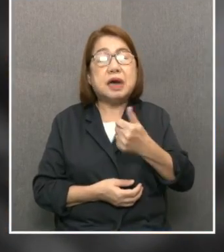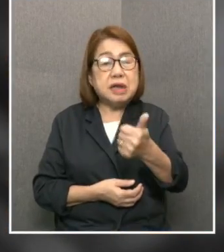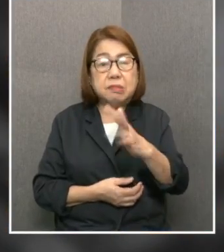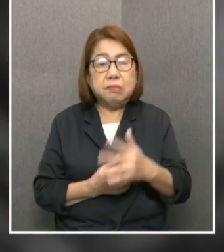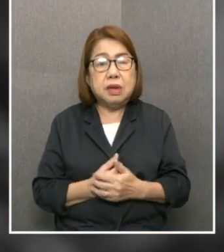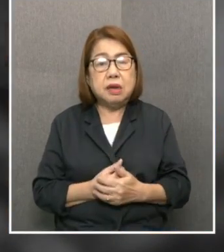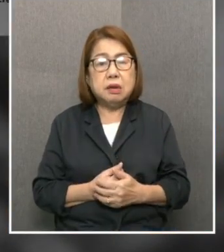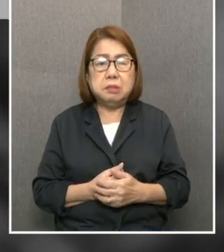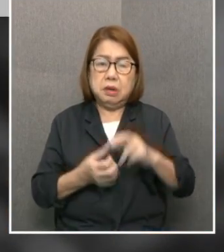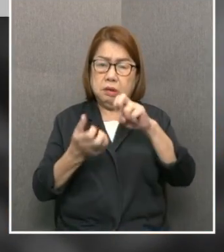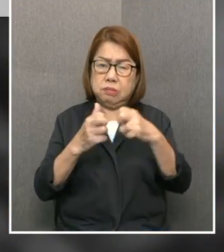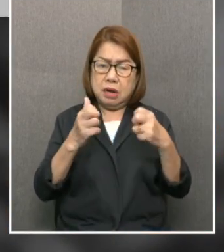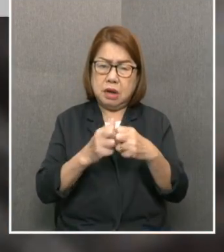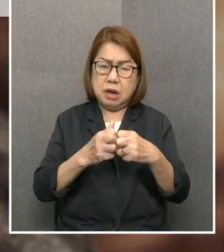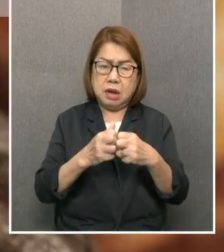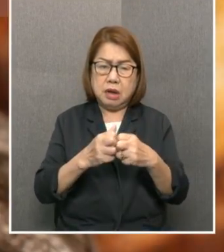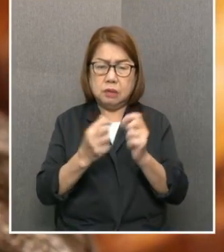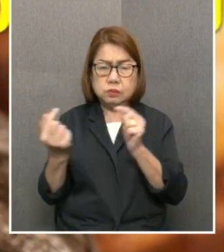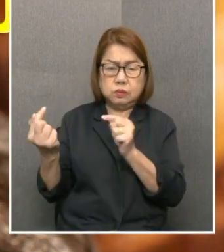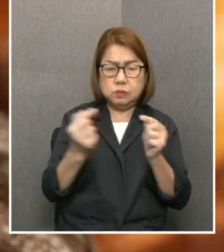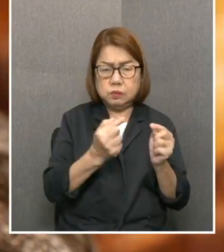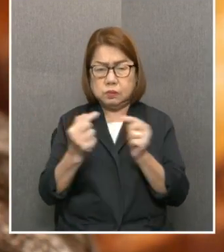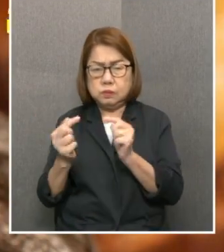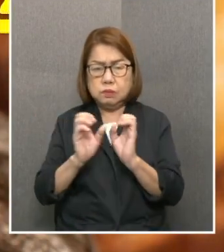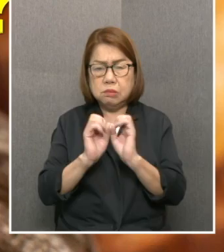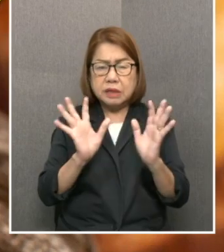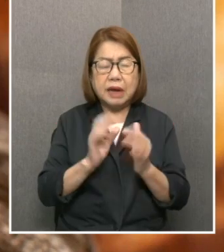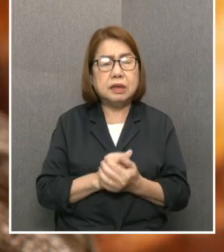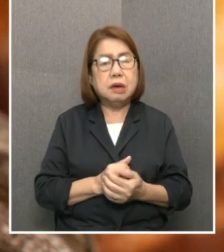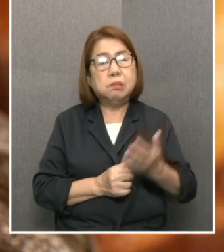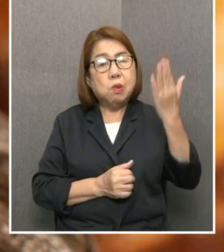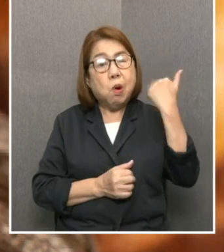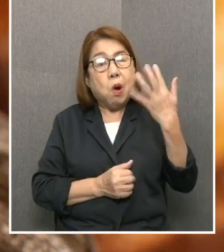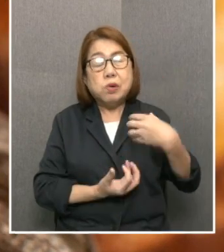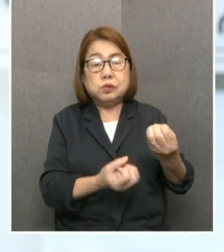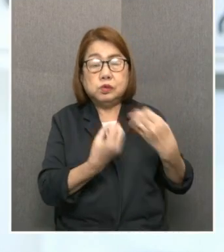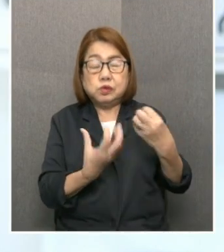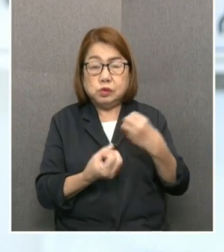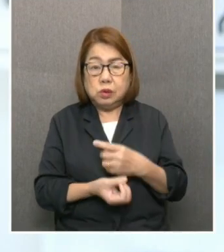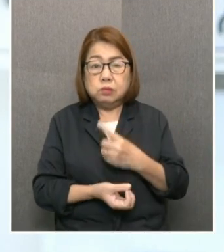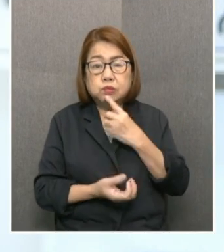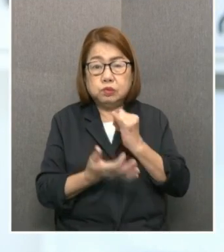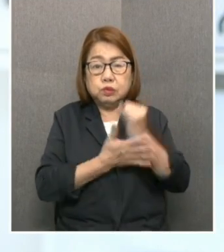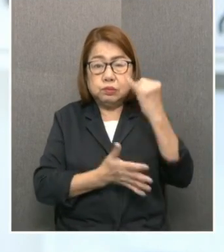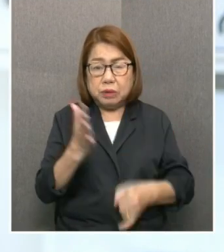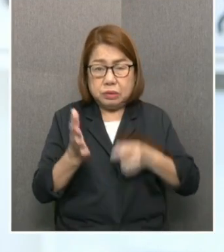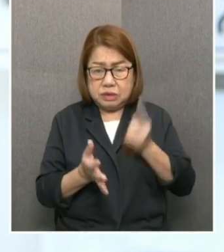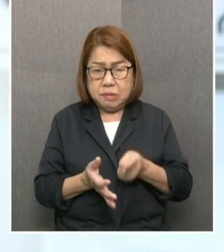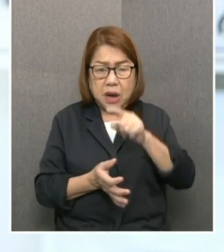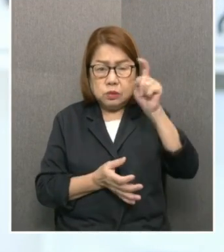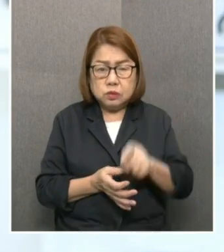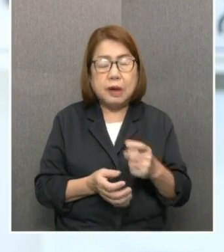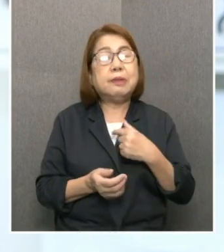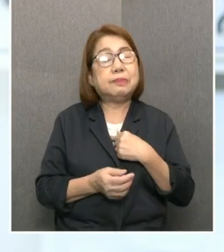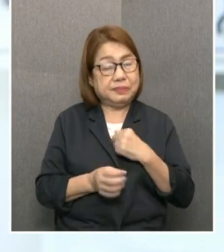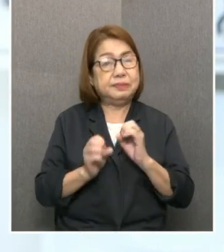การถกเถียงกันในโลกออนไลน์นะคะว่าสรุปแล้วความเชื่อที่เราเคยเชื่อมาเป็นเรื่องจริงหรือไม่วันนี้นะคะเราก็เลยพาคุณผู้ชมมาคลาย